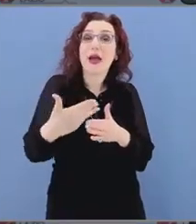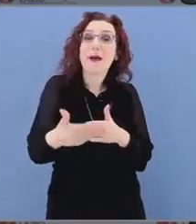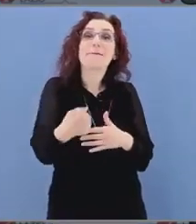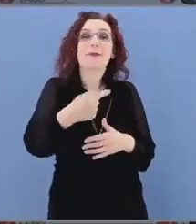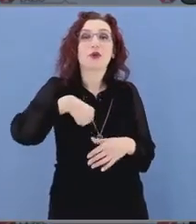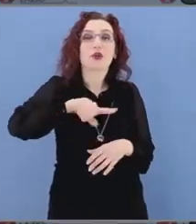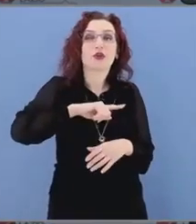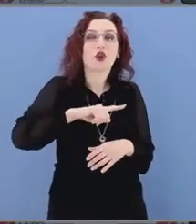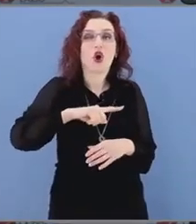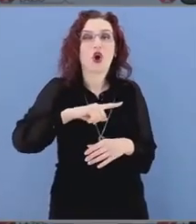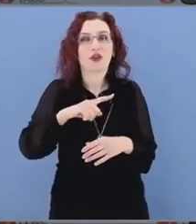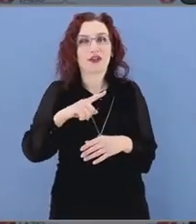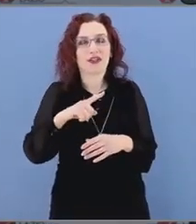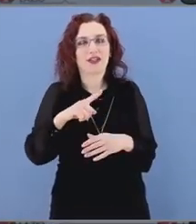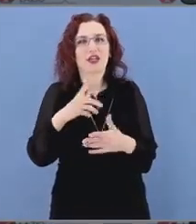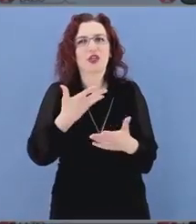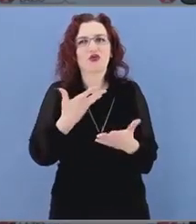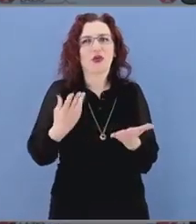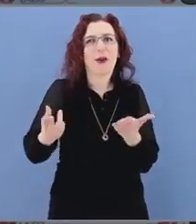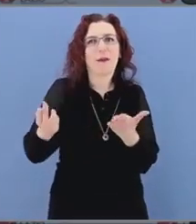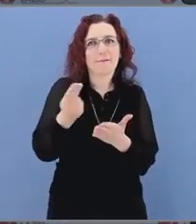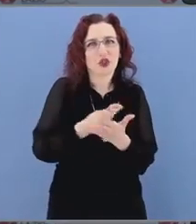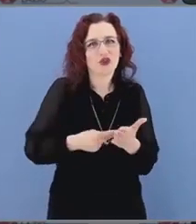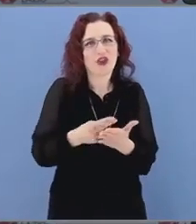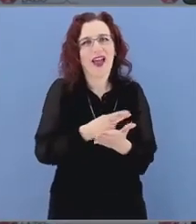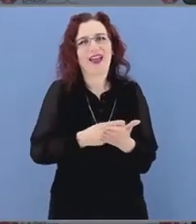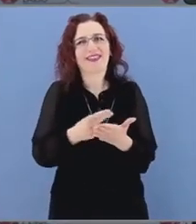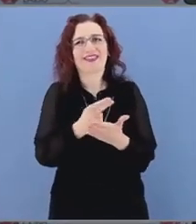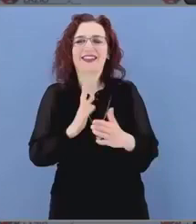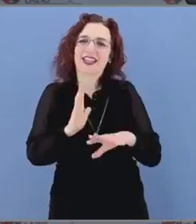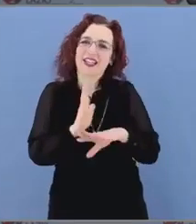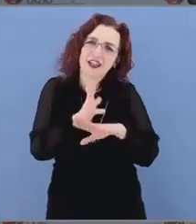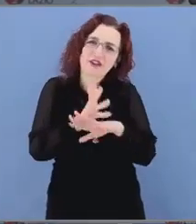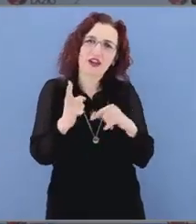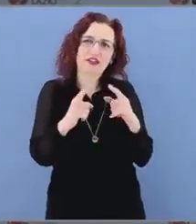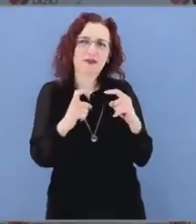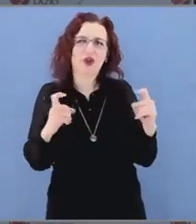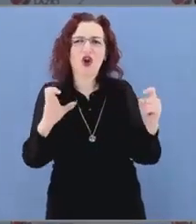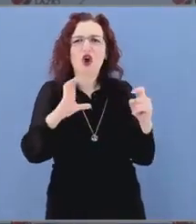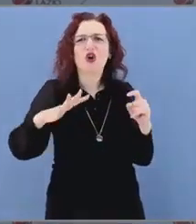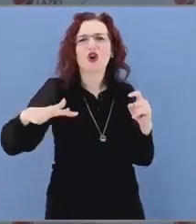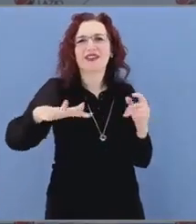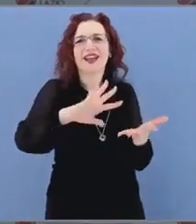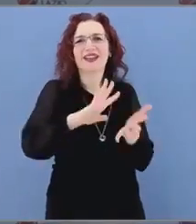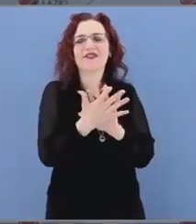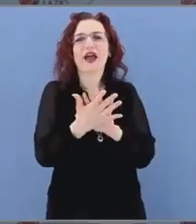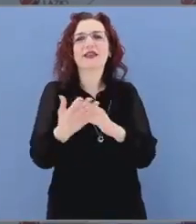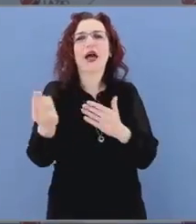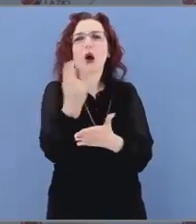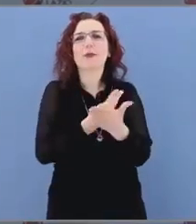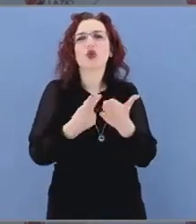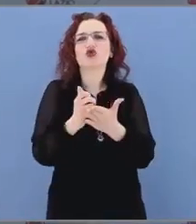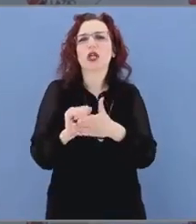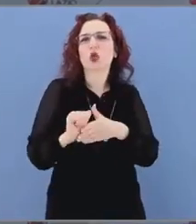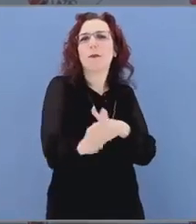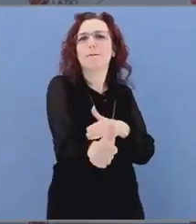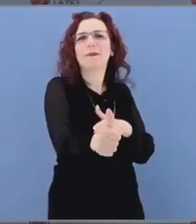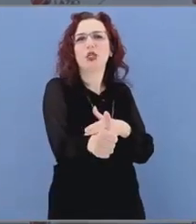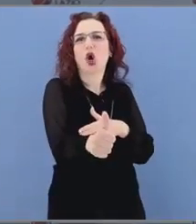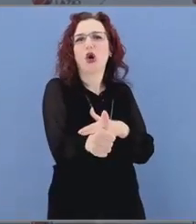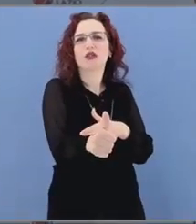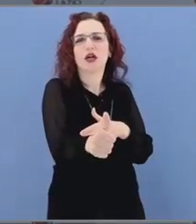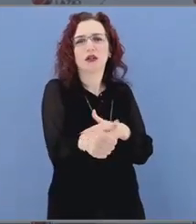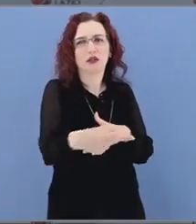progetti, di una serie di interventi. Corviale per noi è diventato una specie di progetto pilota. Dobbiamo dimostrare